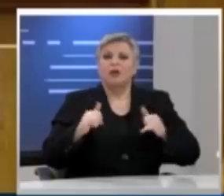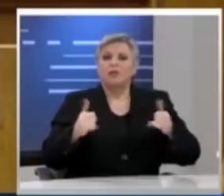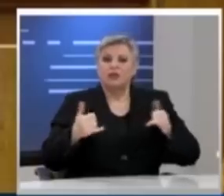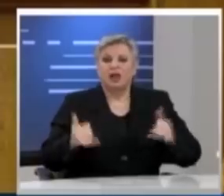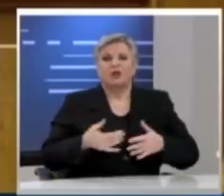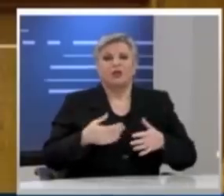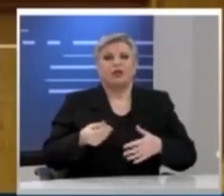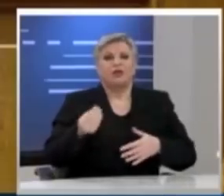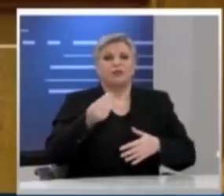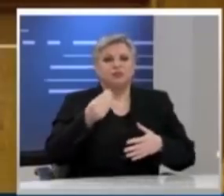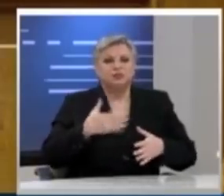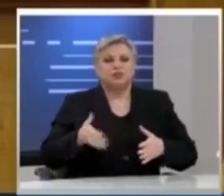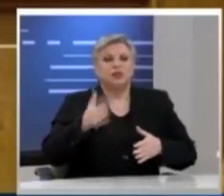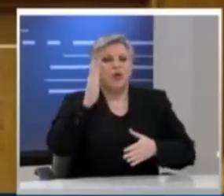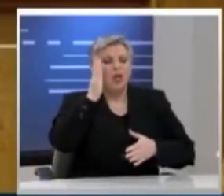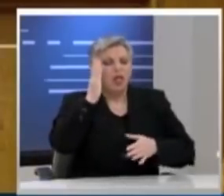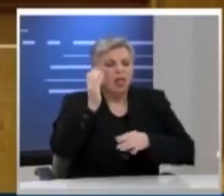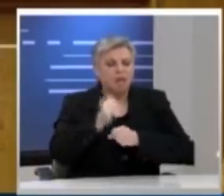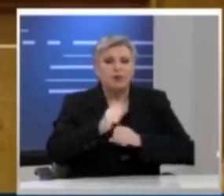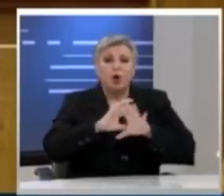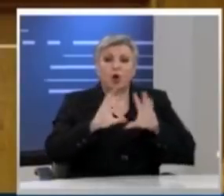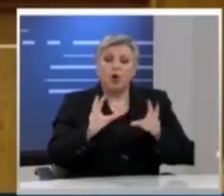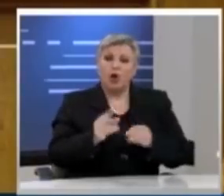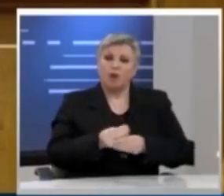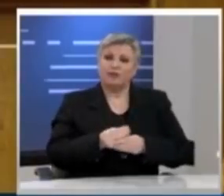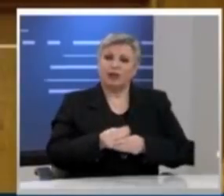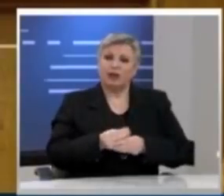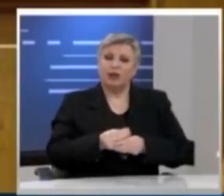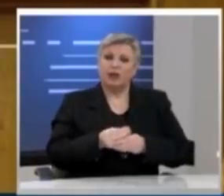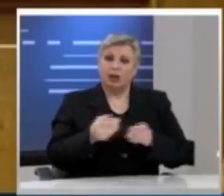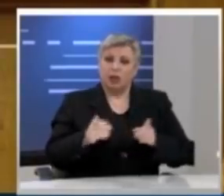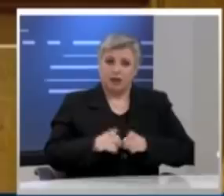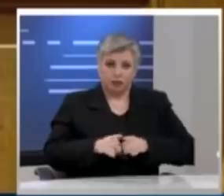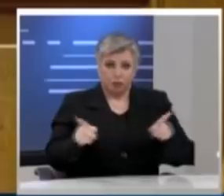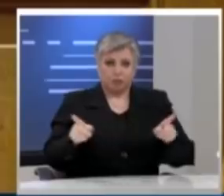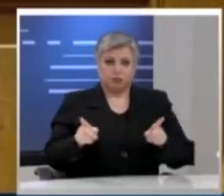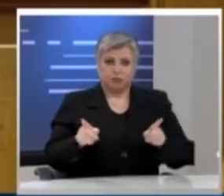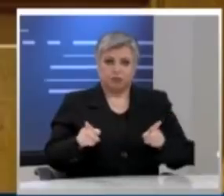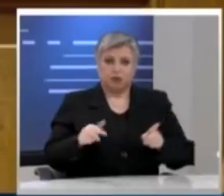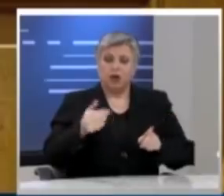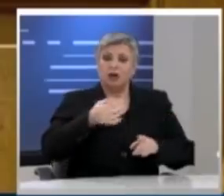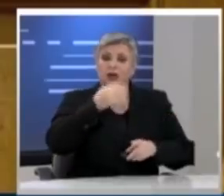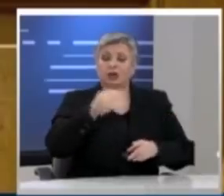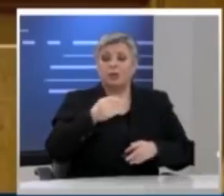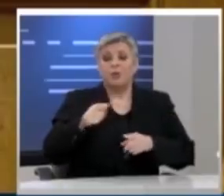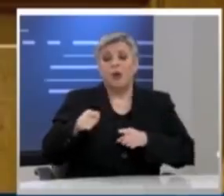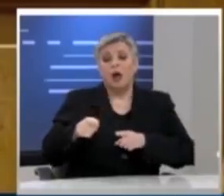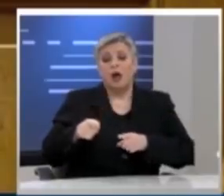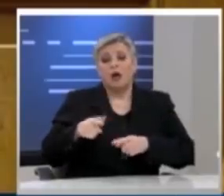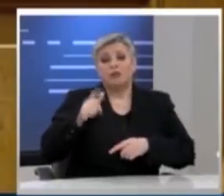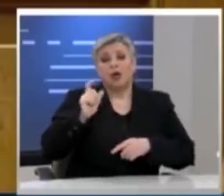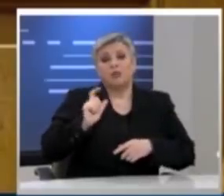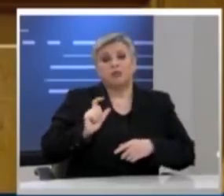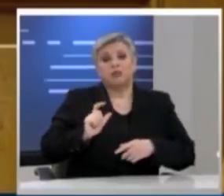φοιτητών δηλαδή θα τα θεωρήσουμε σήμερα όλα αυτά πολυτέλειες δεν είναι καθόλου